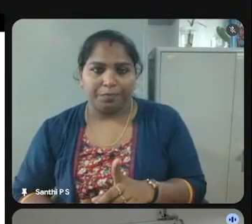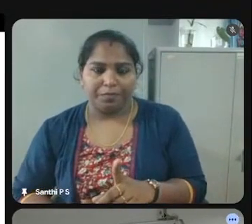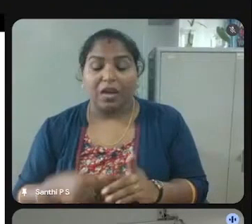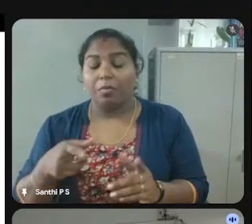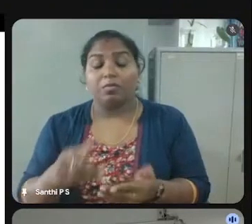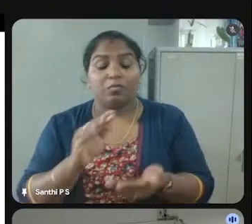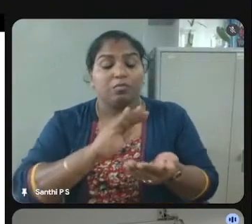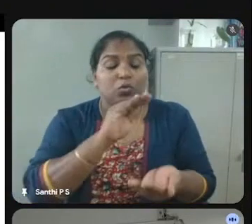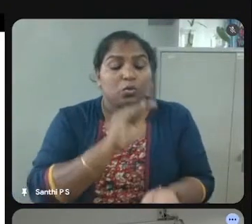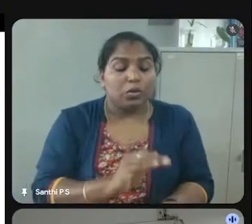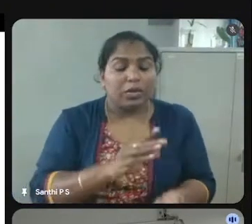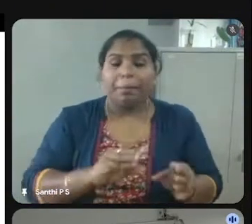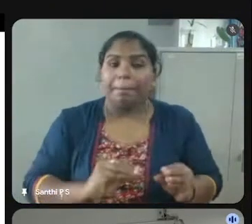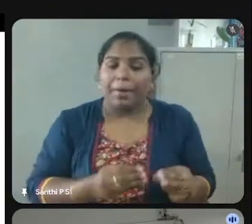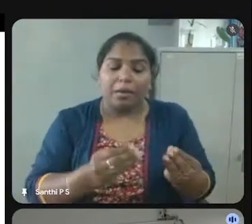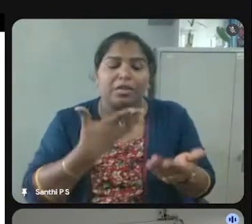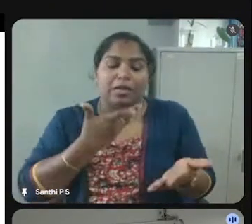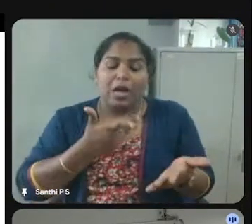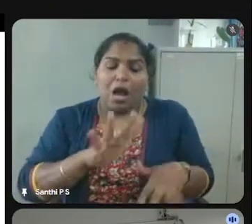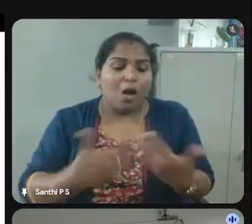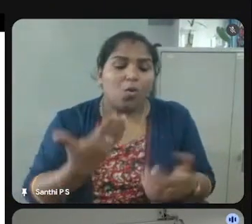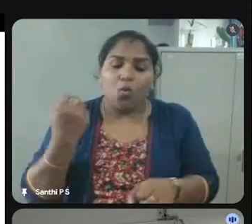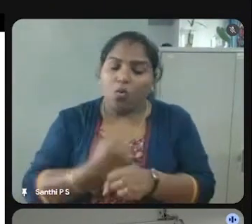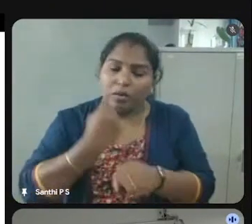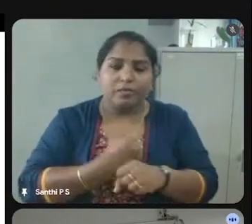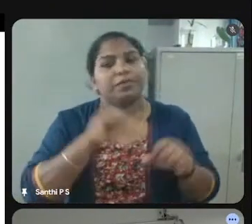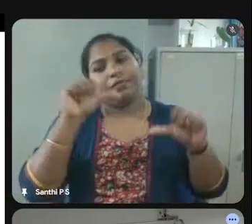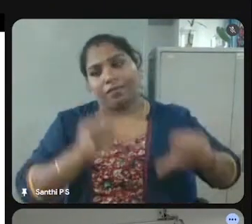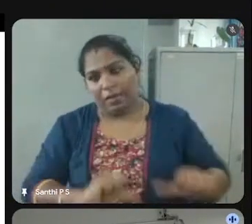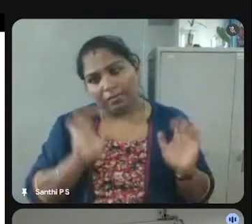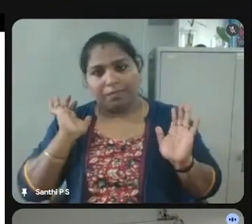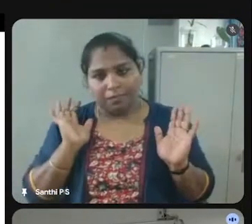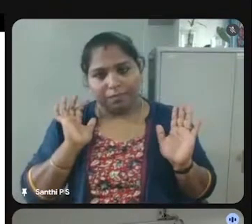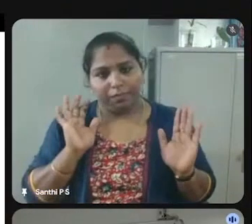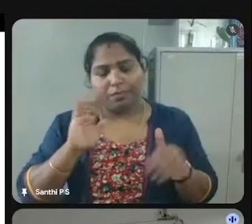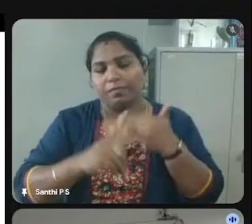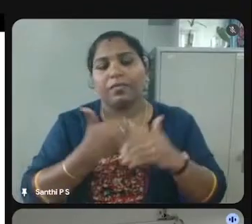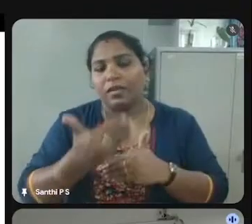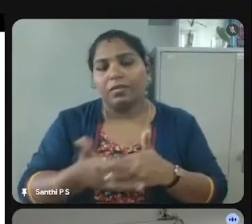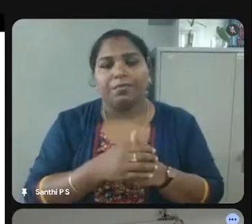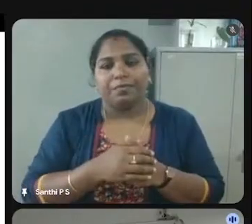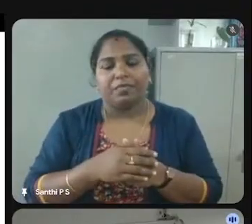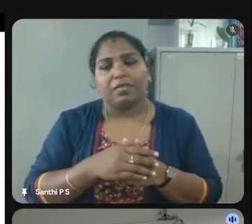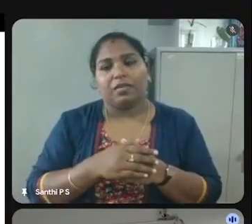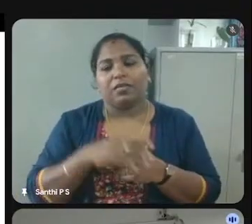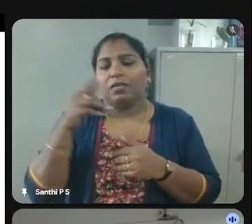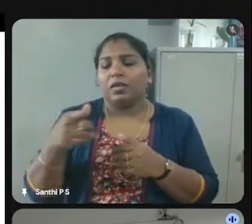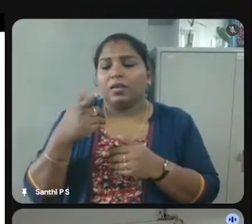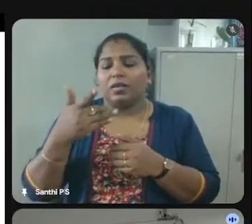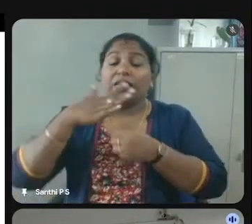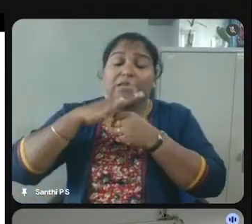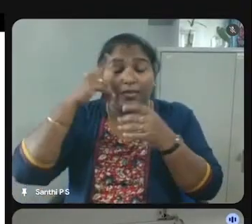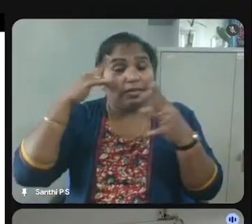നമുക്ക് മനഃപൂർവ്വമല്ല, നമ്മുടെ ഈ ഒരു സാഹചര്യം കൊണ്ട് നമുക്ക് അവിടെ സാധിക്കാതെയാവും. പിന്നെ വിട്ടുമാറാത്ത സമ്മർദ്ദം, കണ്ടിന്യൂസ് ഒരു